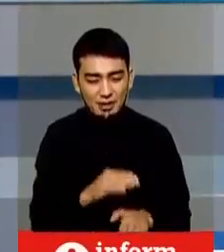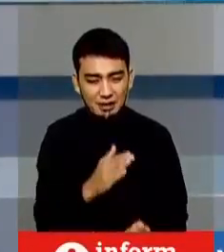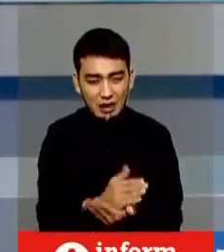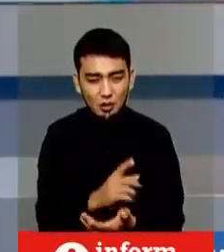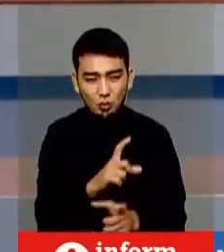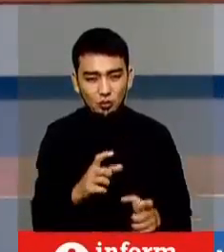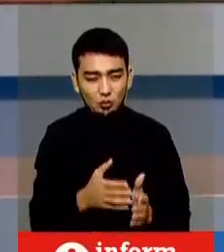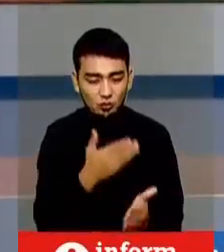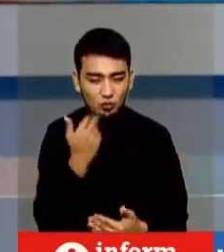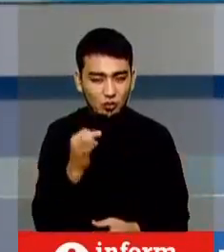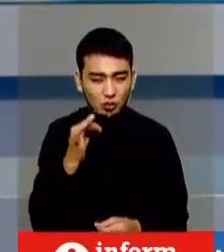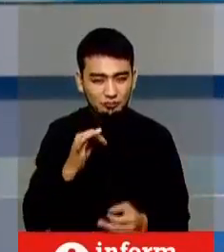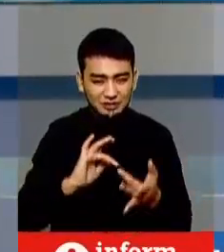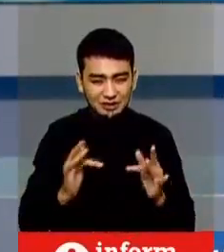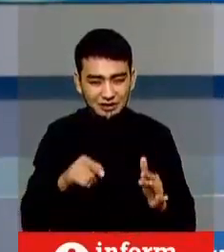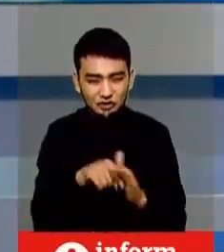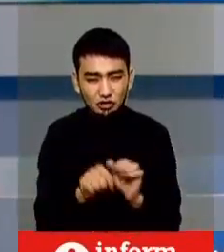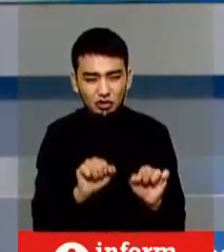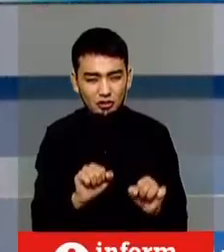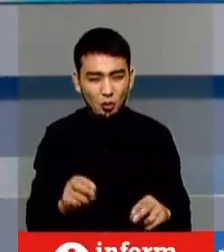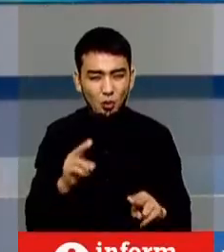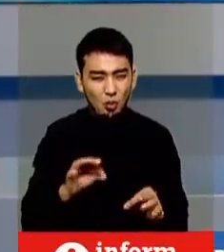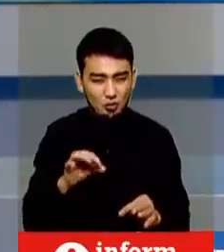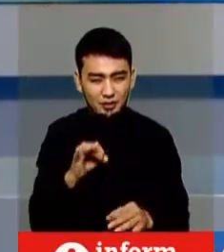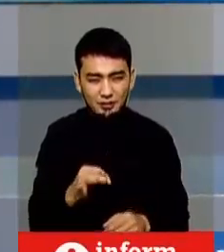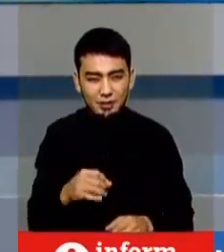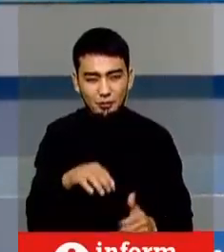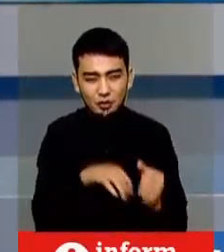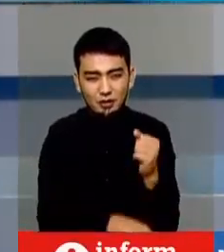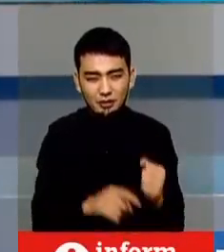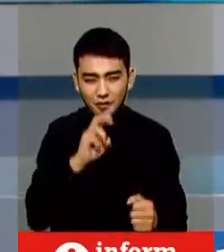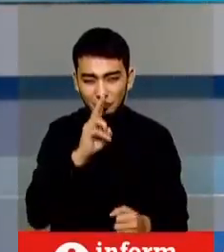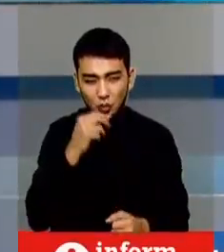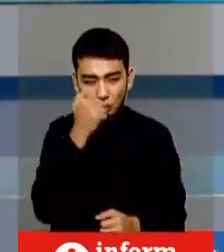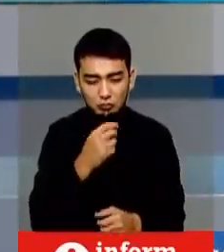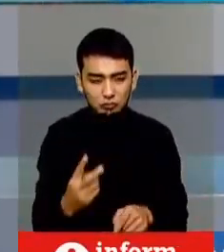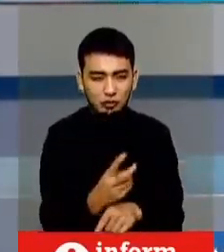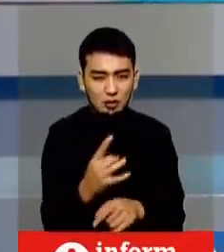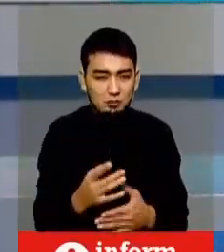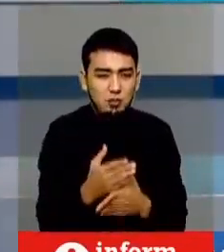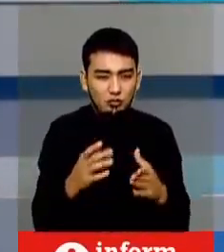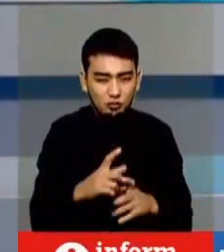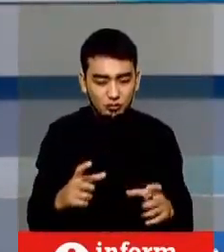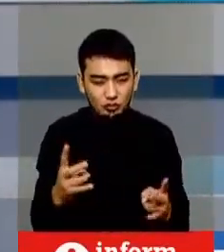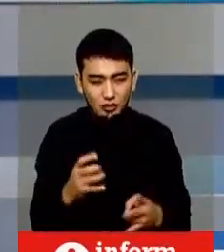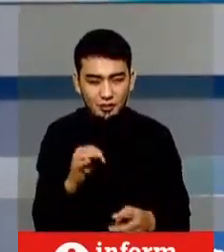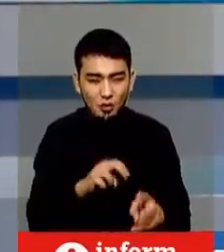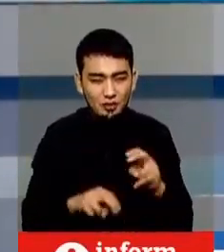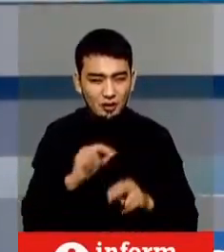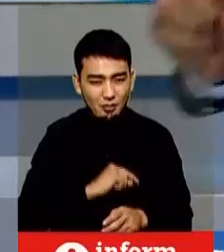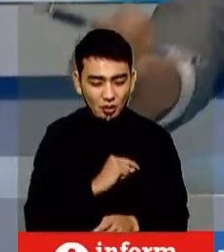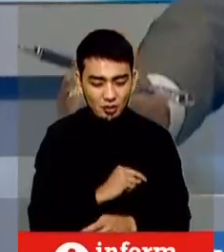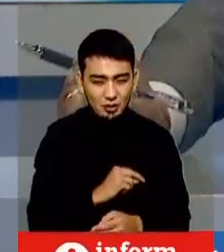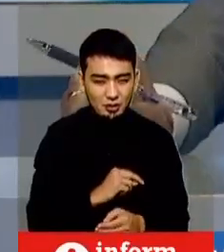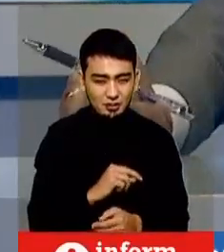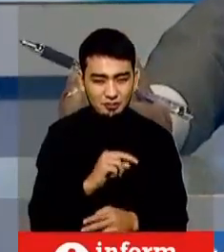области информационной защиты за последние 2 года удвоился, сообщает сервис по поиску работы и подбору персонала. С